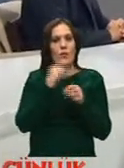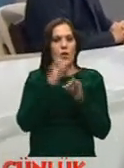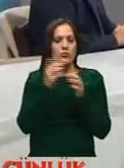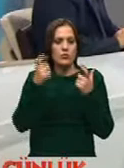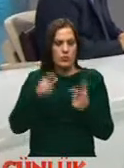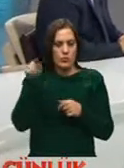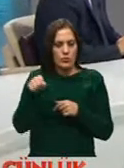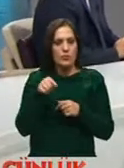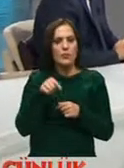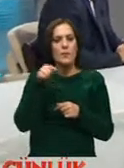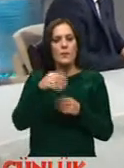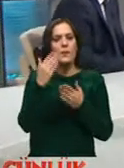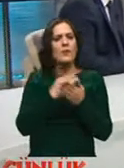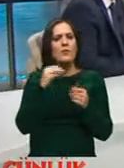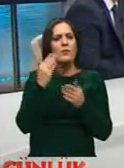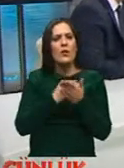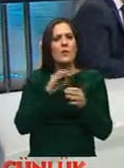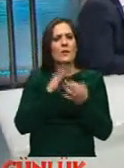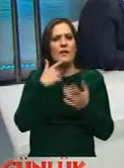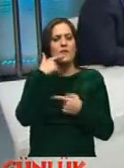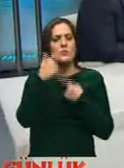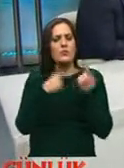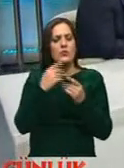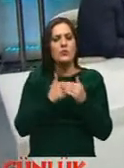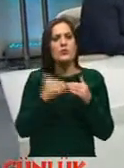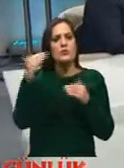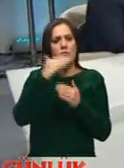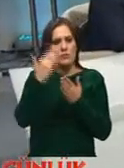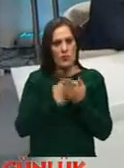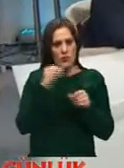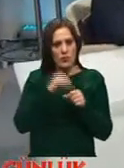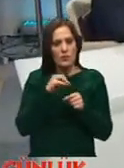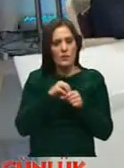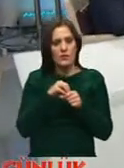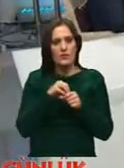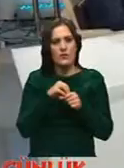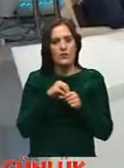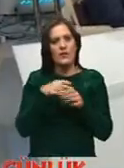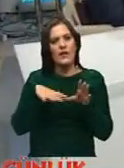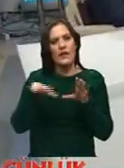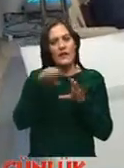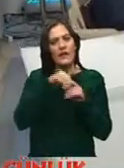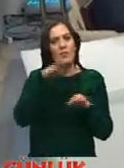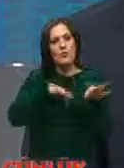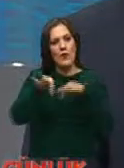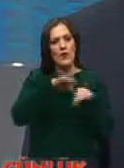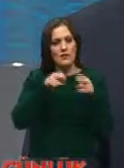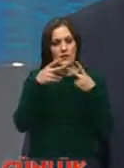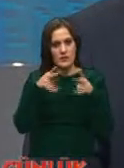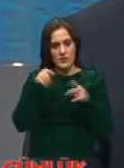programı da ODTÜ'de öyle değil mi? Evet, nasıl bir programdan söz ediyoruz? Yüksek lisans programı genelde mühendislere